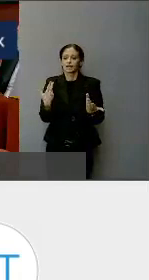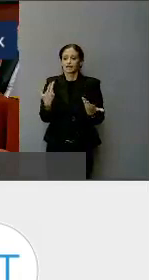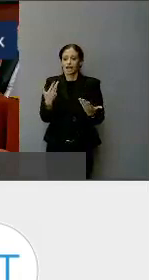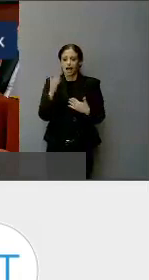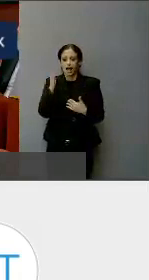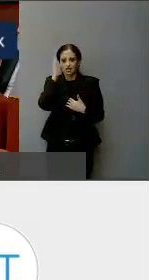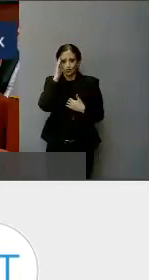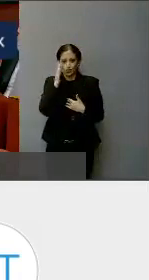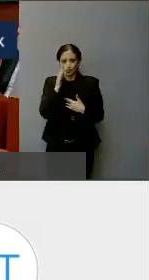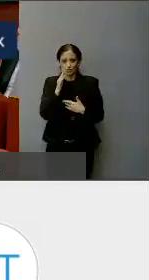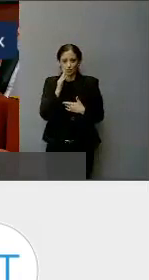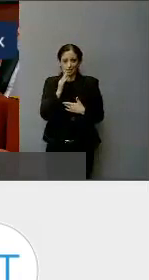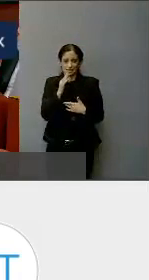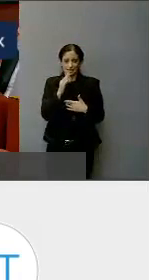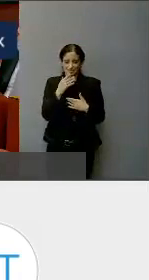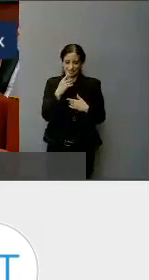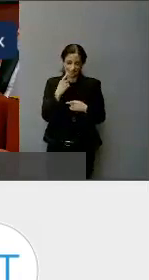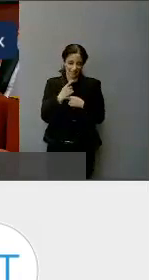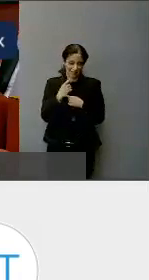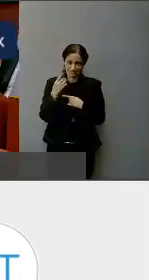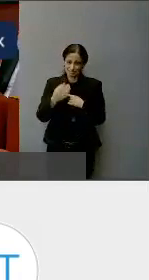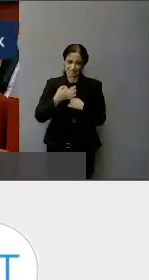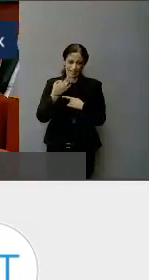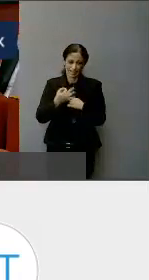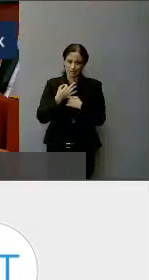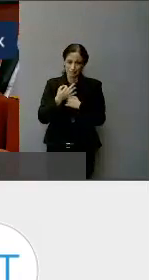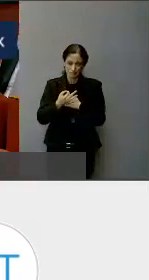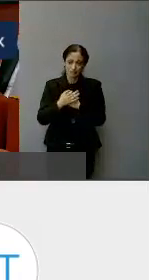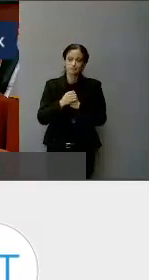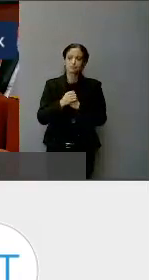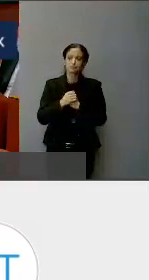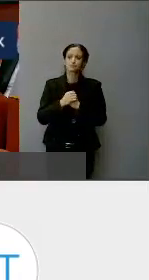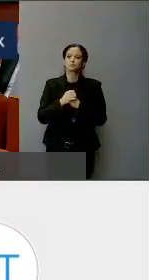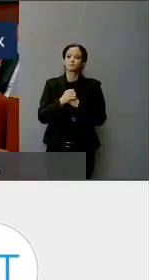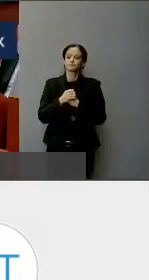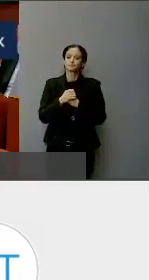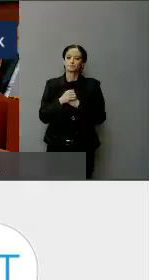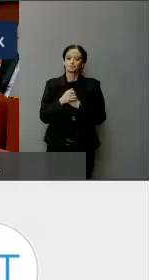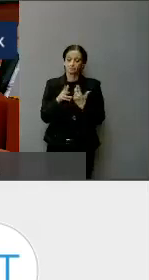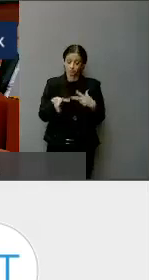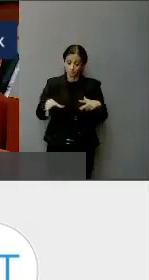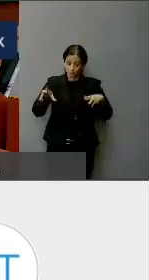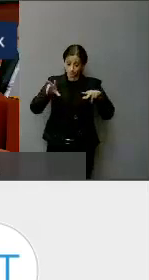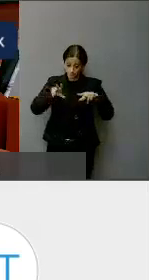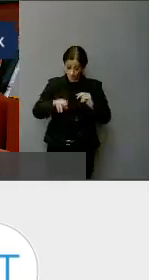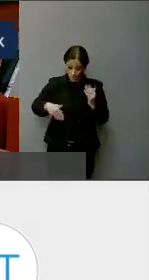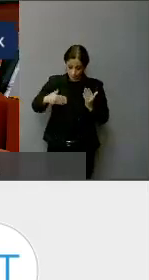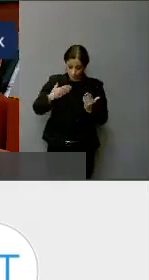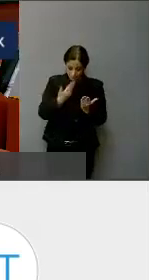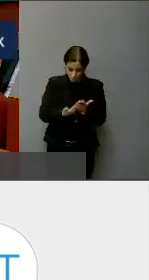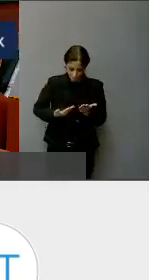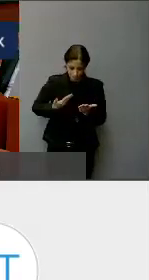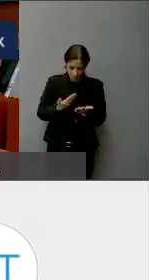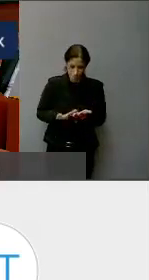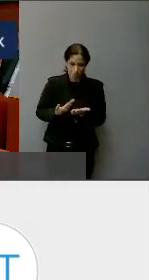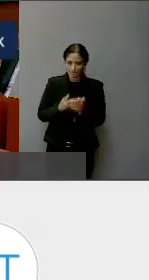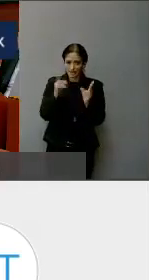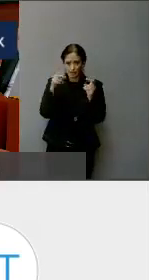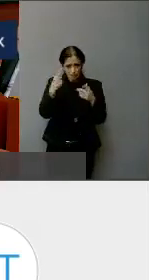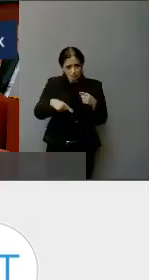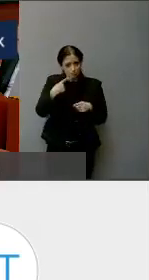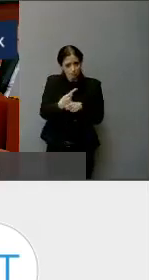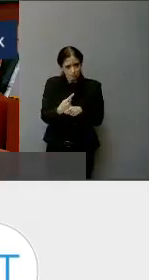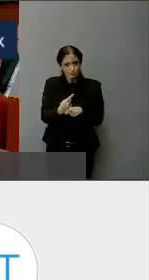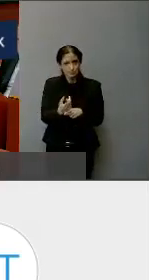ascoltare allora la riproposizione dello stesso tema è come dire anche la la cadenza di un di emendamenti e